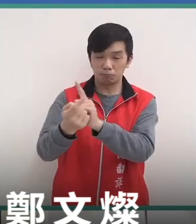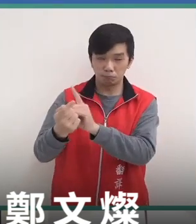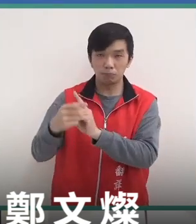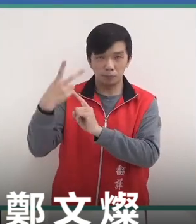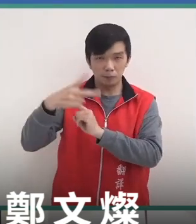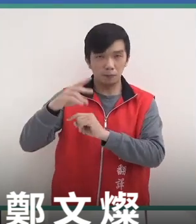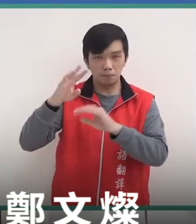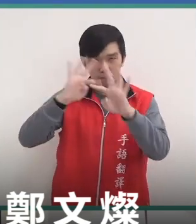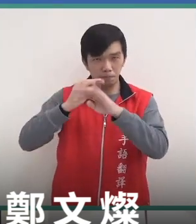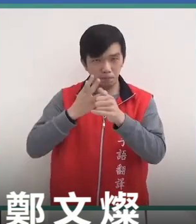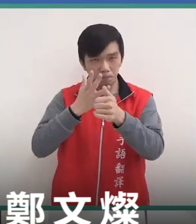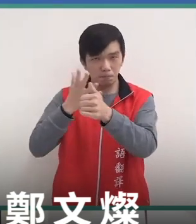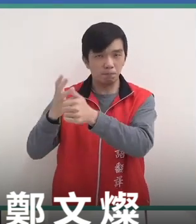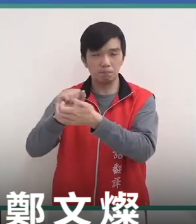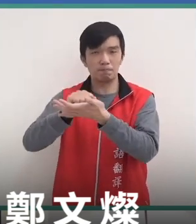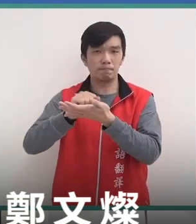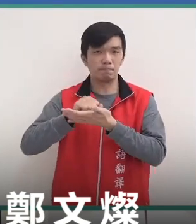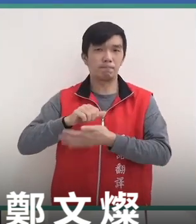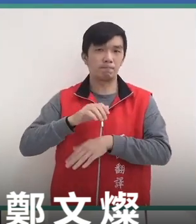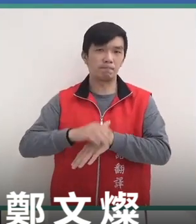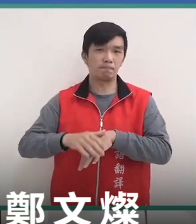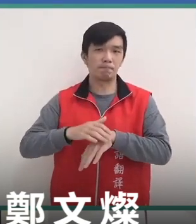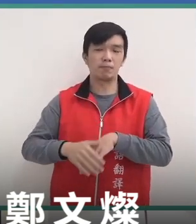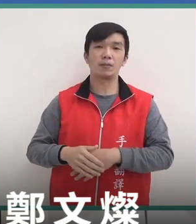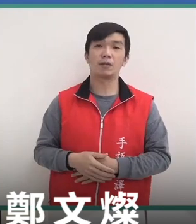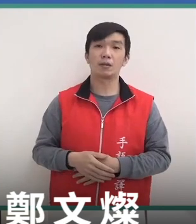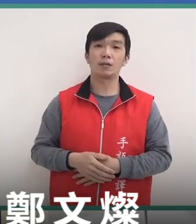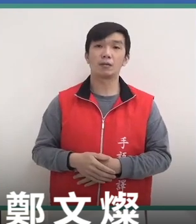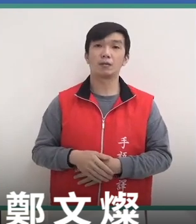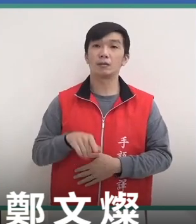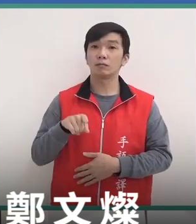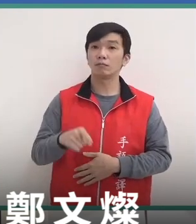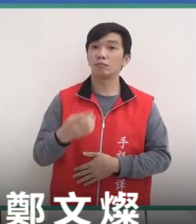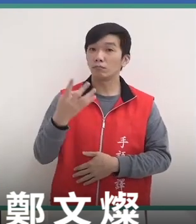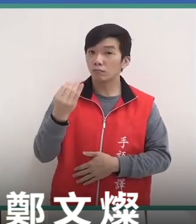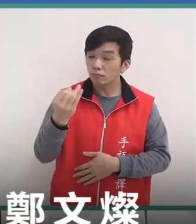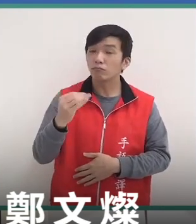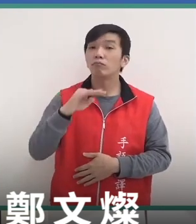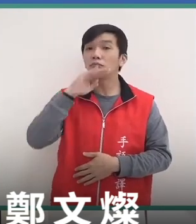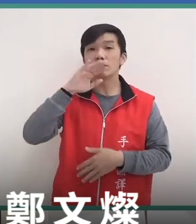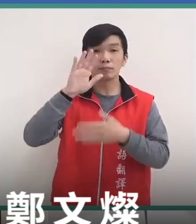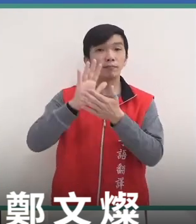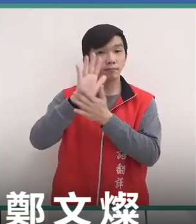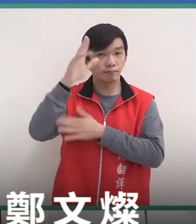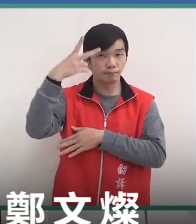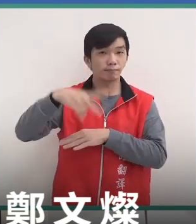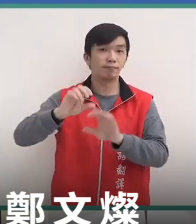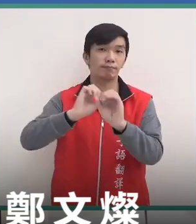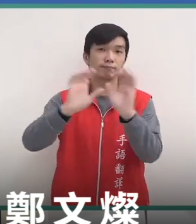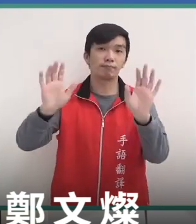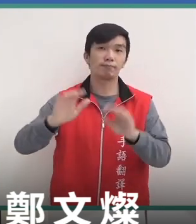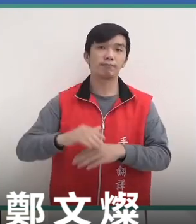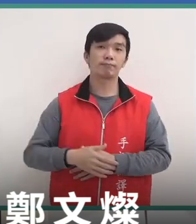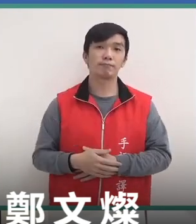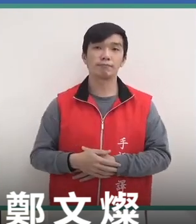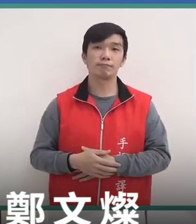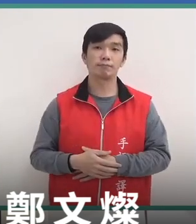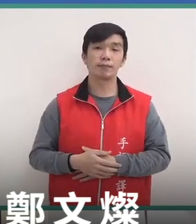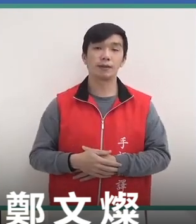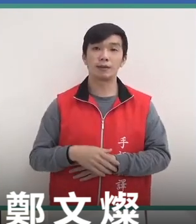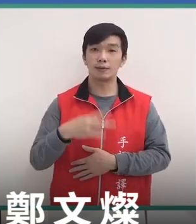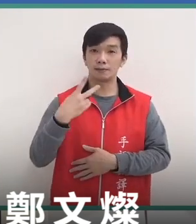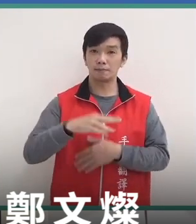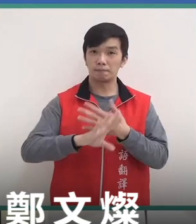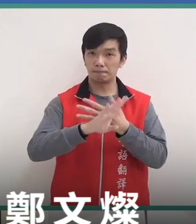列来处理，那这个部分的数字容许稍后再报告。另外有一位